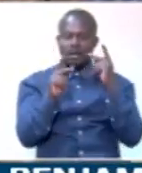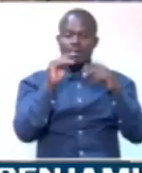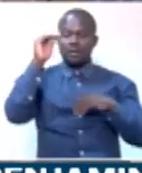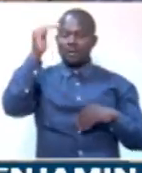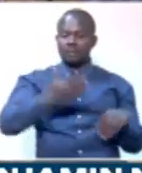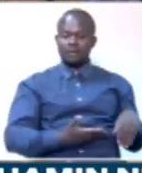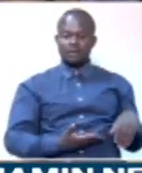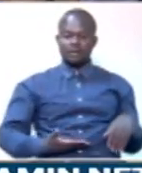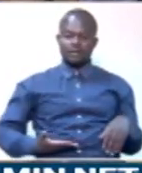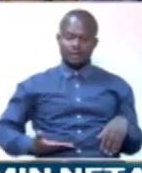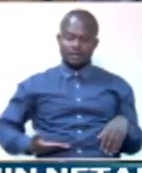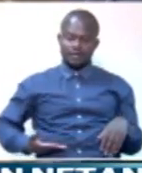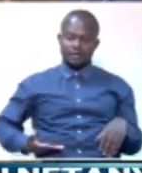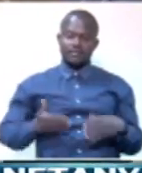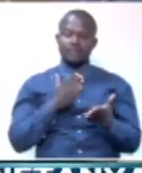bagasonza.